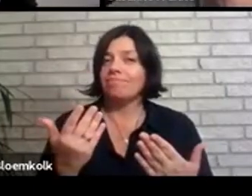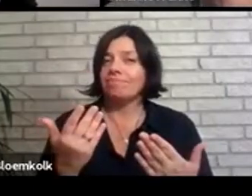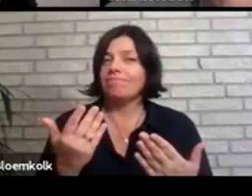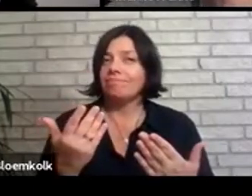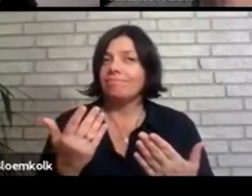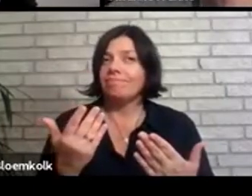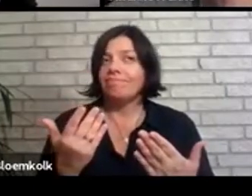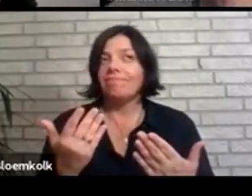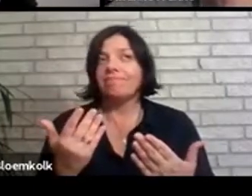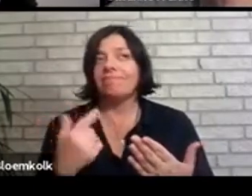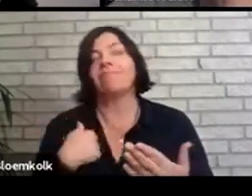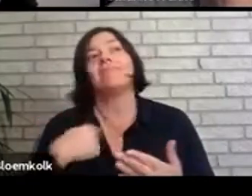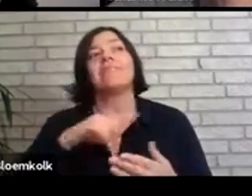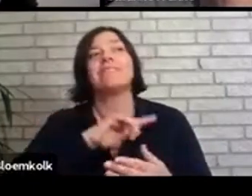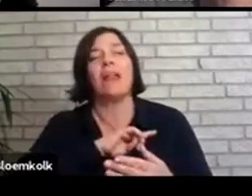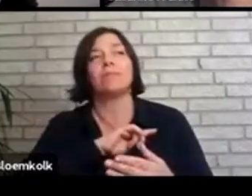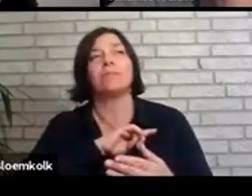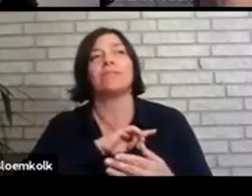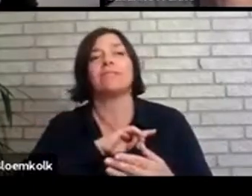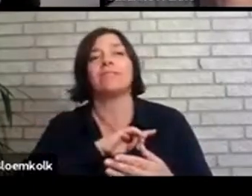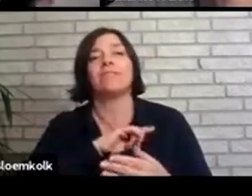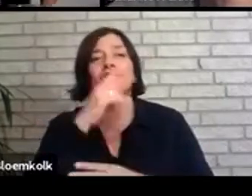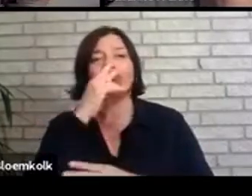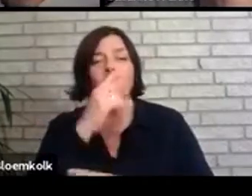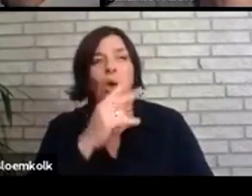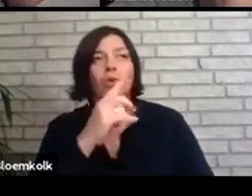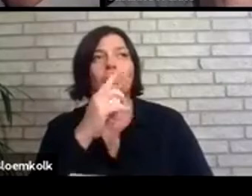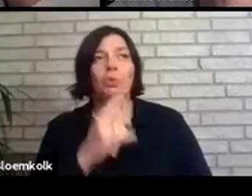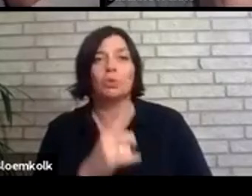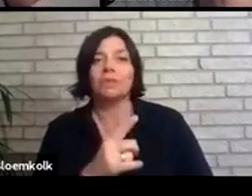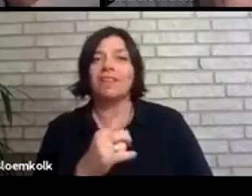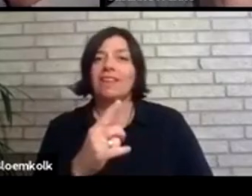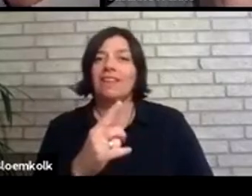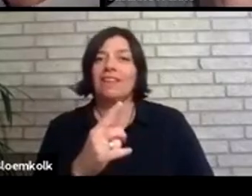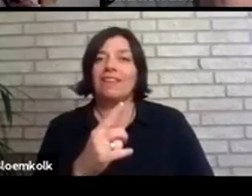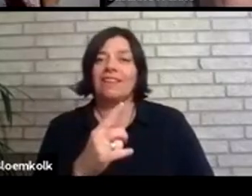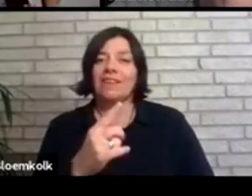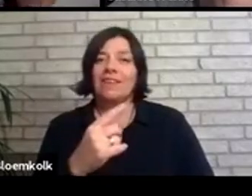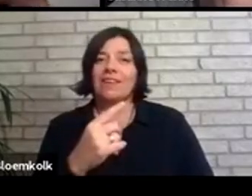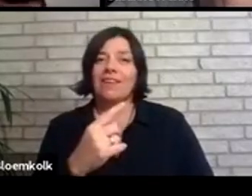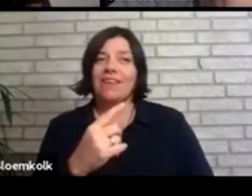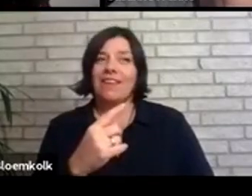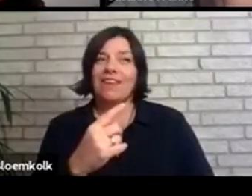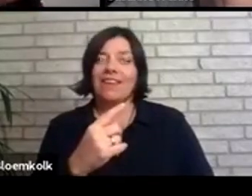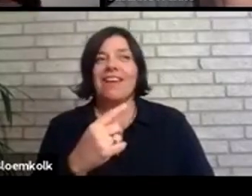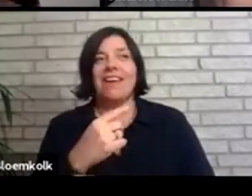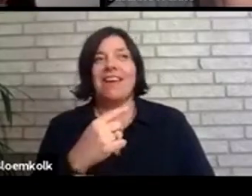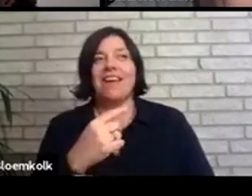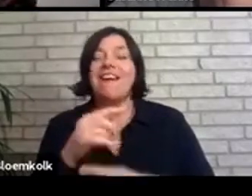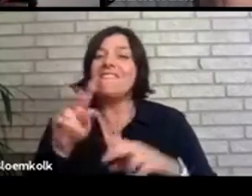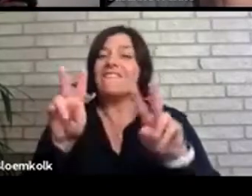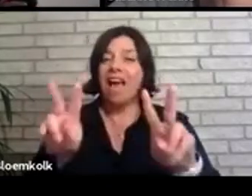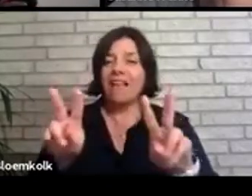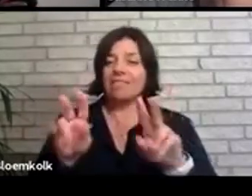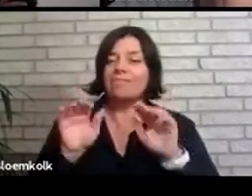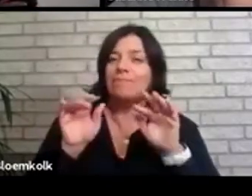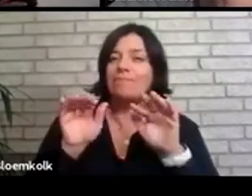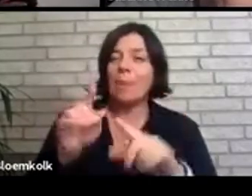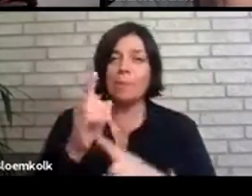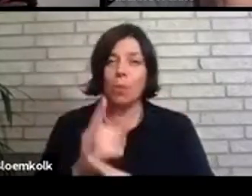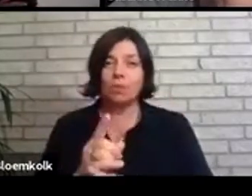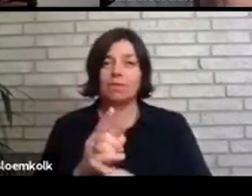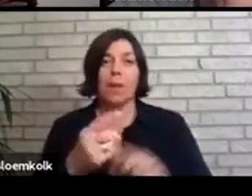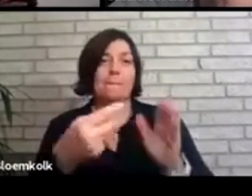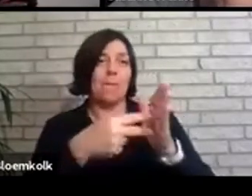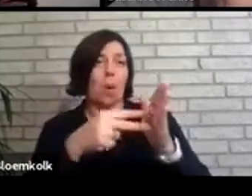die Politik und wünschenswerte Strukturen oder Gestaltung Einfluss zu nehmen. Ihr hattet es teilweise schon